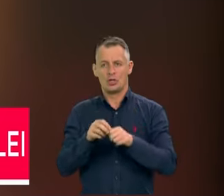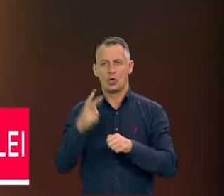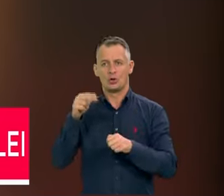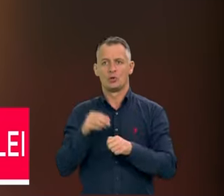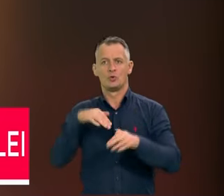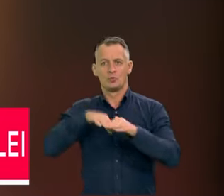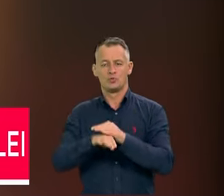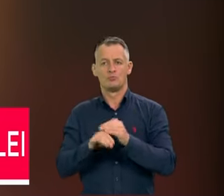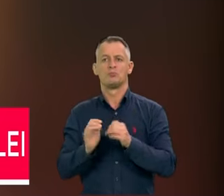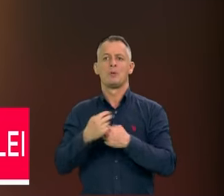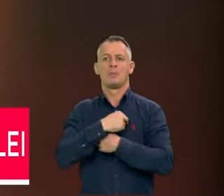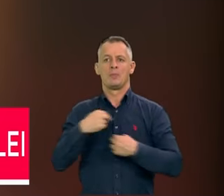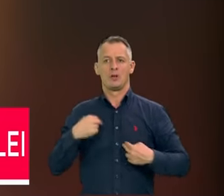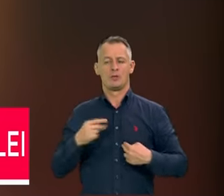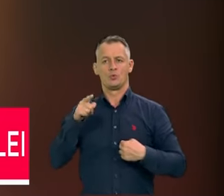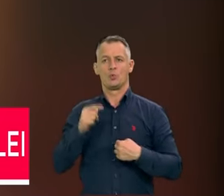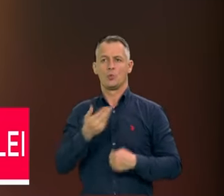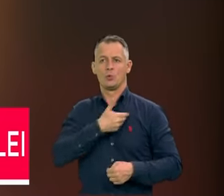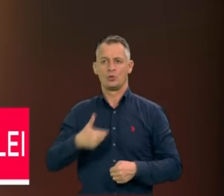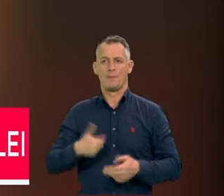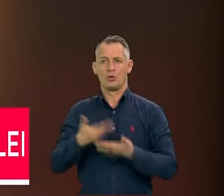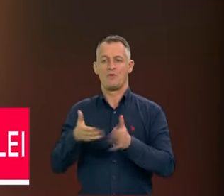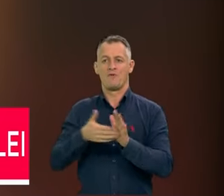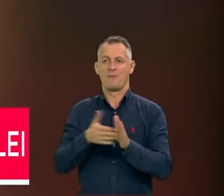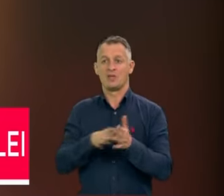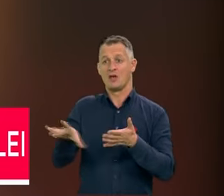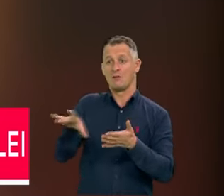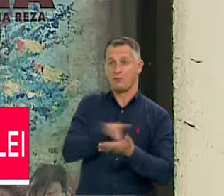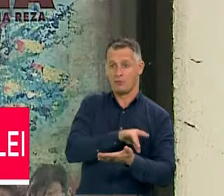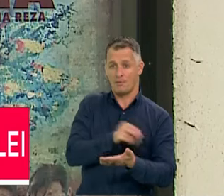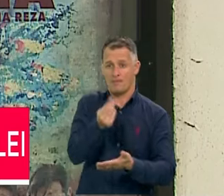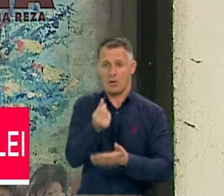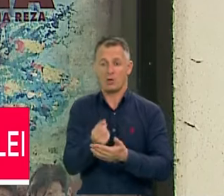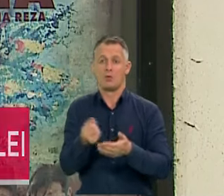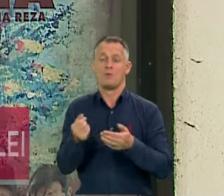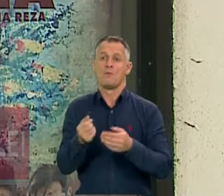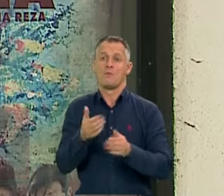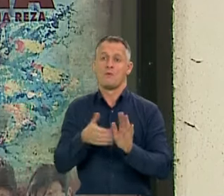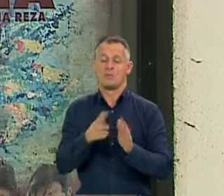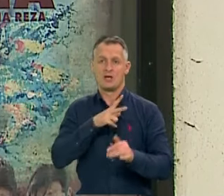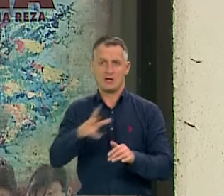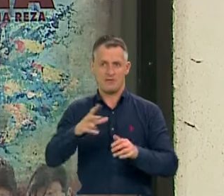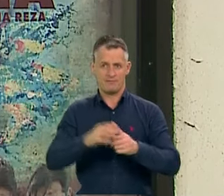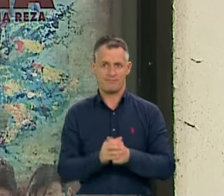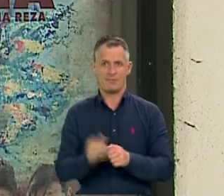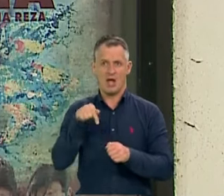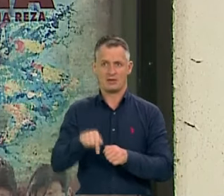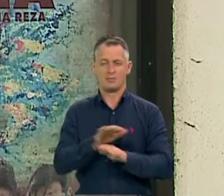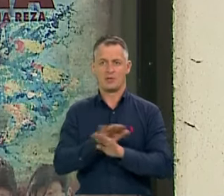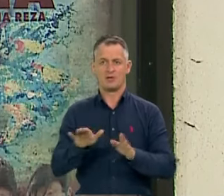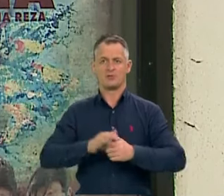parchetului de pe lângă Tribunalul București pentru infracțiunea de delapidare cu consecințe deosebite grafe atât pentru moment